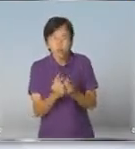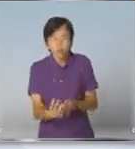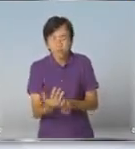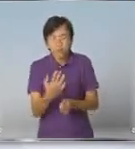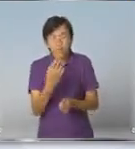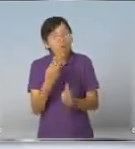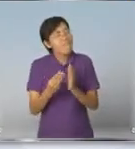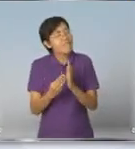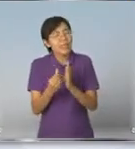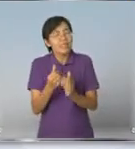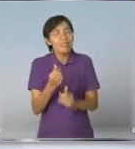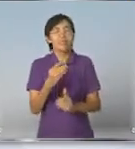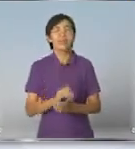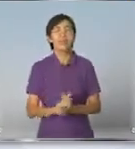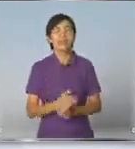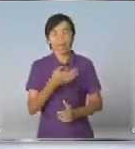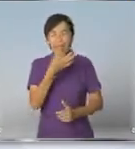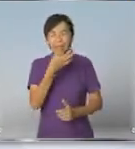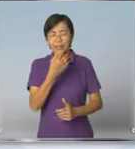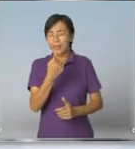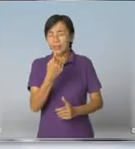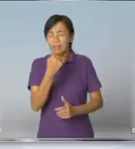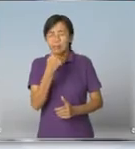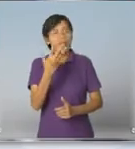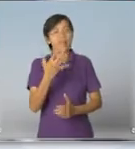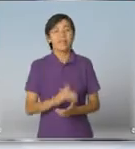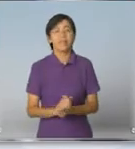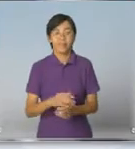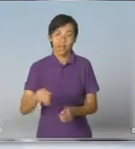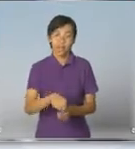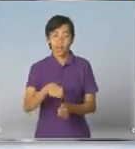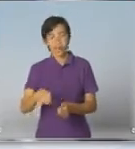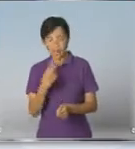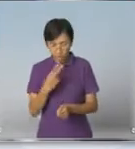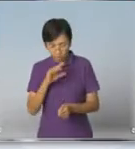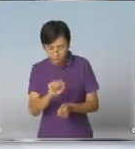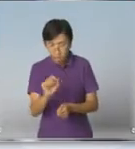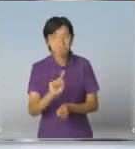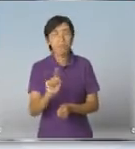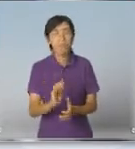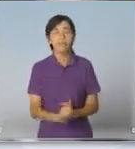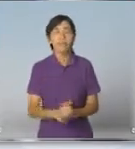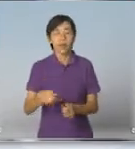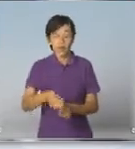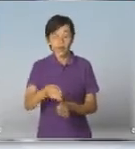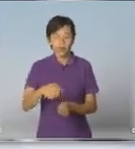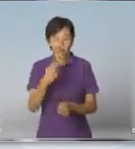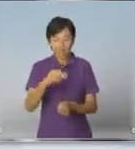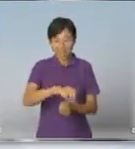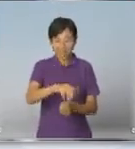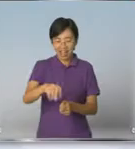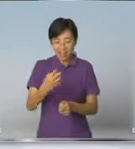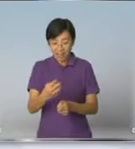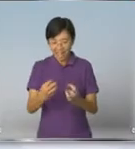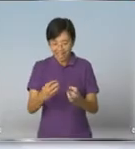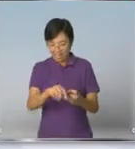ไปนี่กลิ่นมันออกเลยนะครับตอนนี้กลิ่นเค็มหายไปแล้วอันนี้ผัดไปจนถึงสังเกตว่าไงครับถึงแบบ ก็คือลักษณะเป็นก้อนอย่างเ